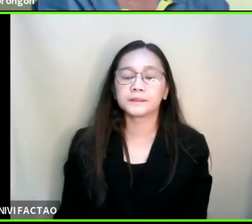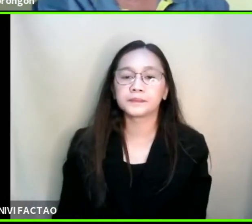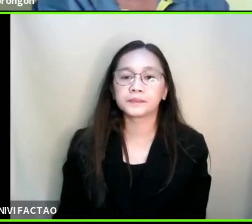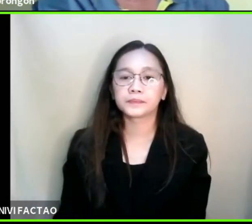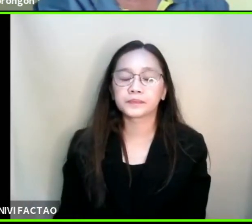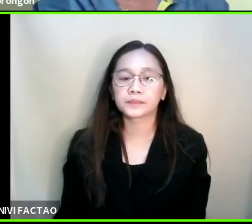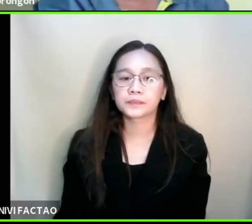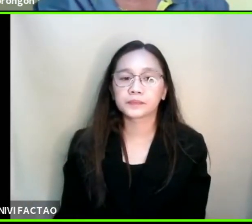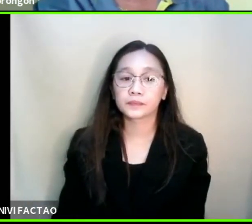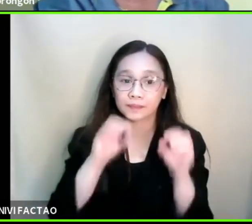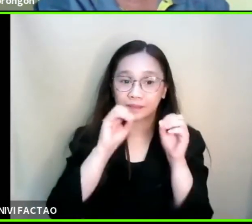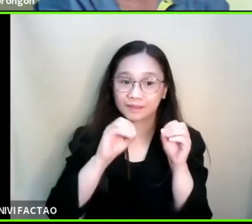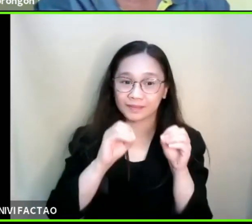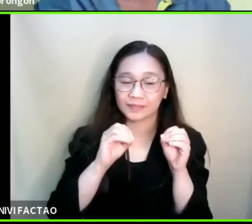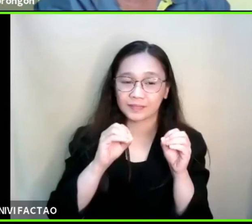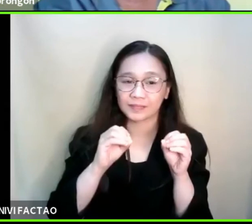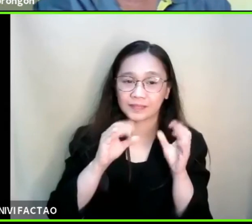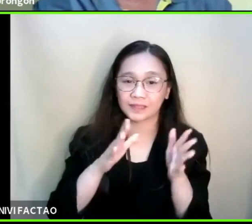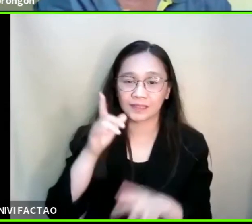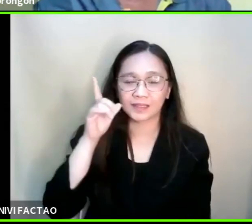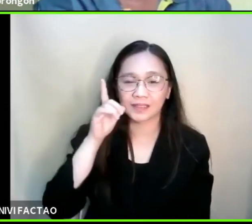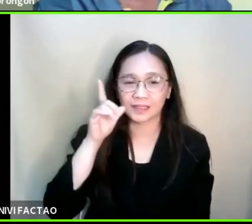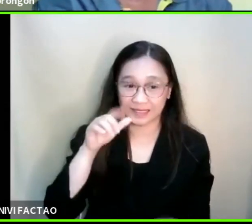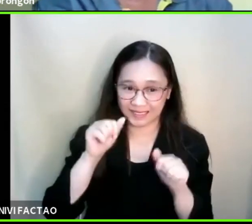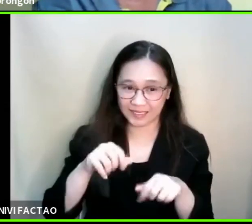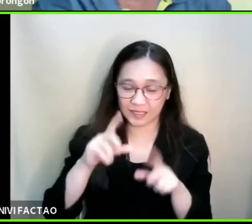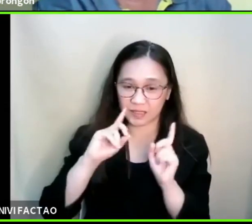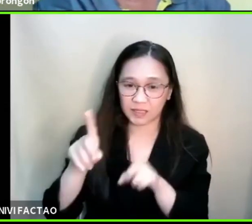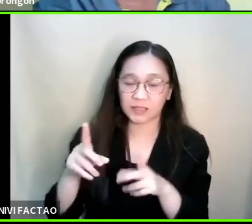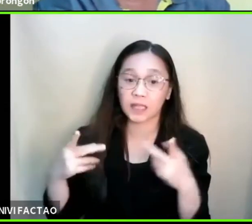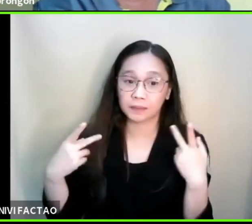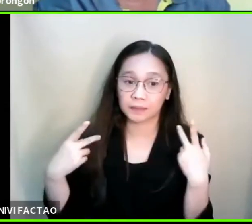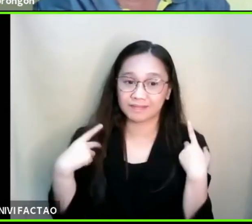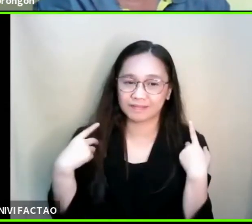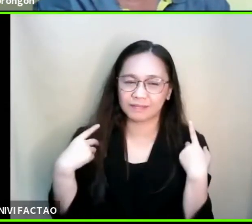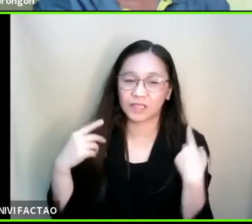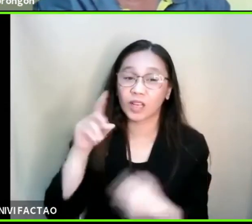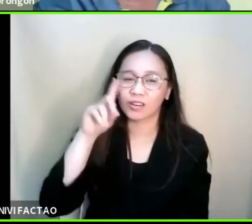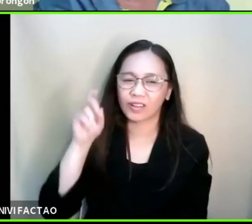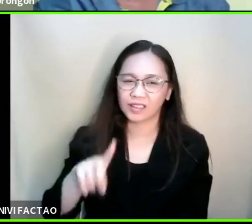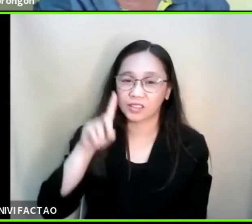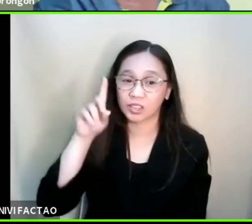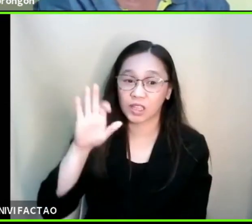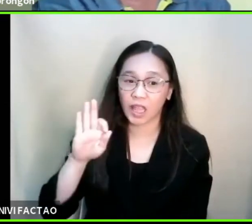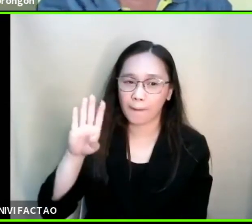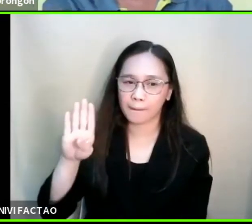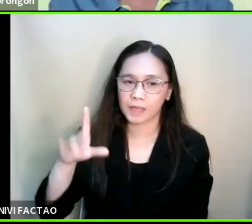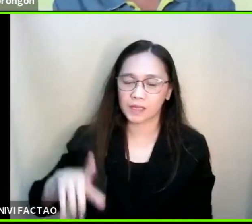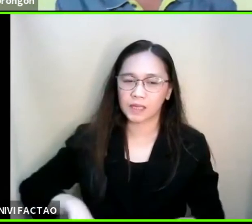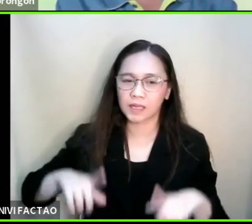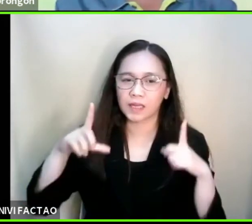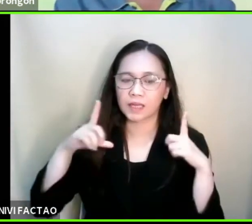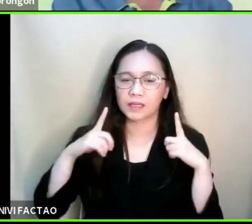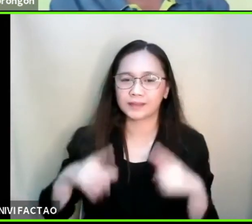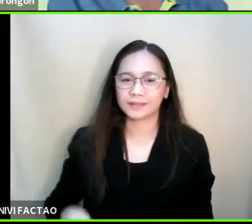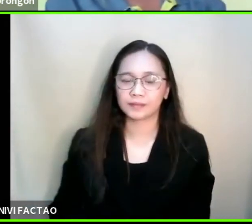Teacher Landa, kaya mo ba yan sagutin? Yeah, it's a question po from our Facebook live stream po. Okay. I'll do my